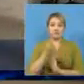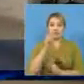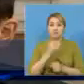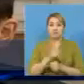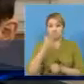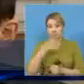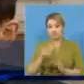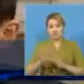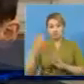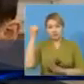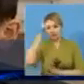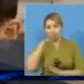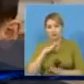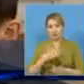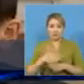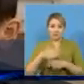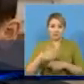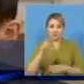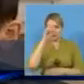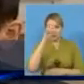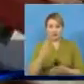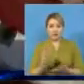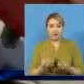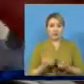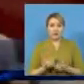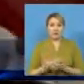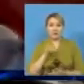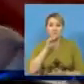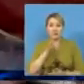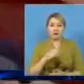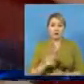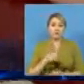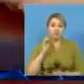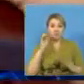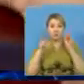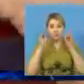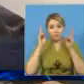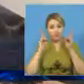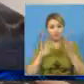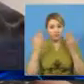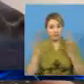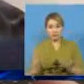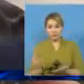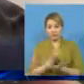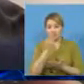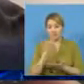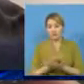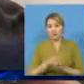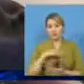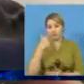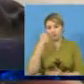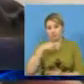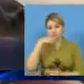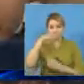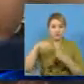год назад, получив безвозмездный кредит от государства. Мастер владеет тонкостями стрижки и укладки и сегодня нашла свою реализацию в собственном